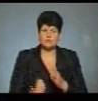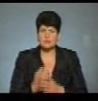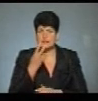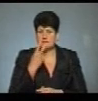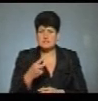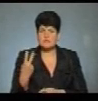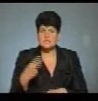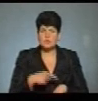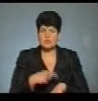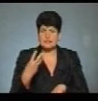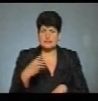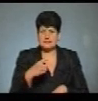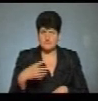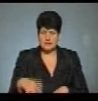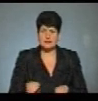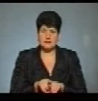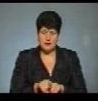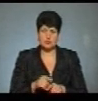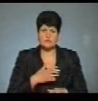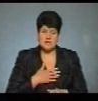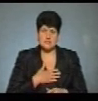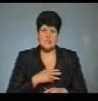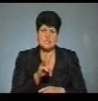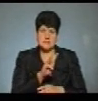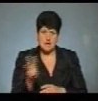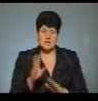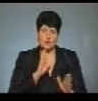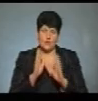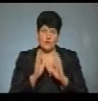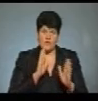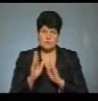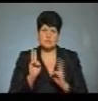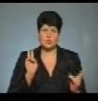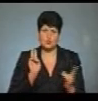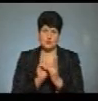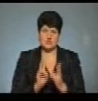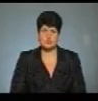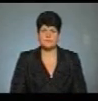випуск дивіться о 20:30. Також заходьте на наш сайт і Facebook-сторінку. До зустрічі!